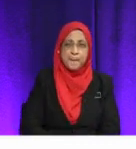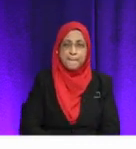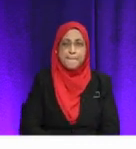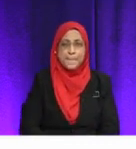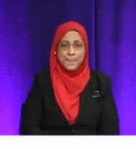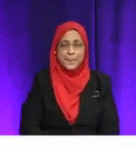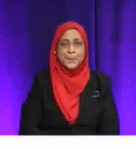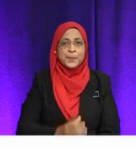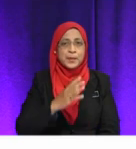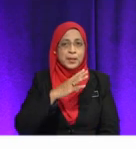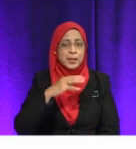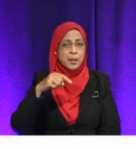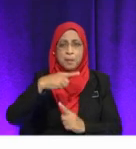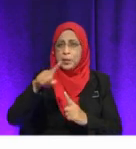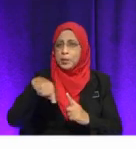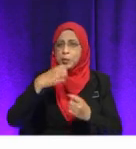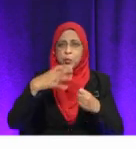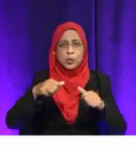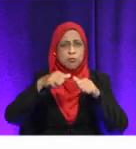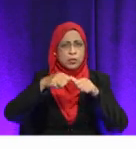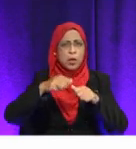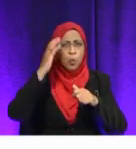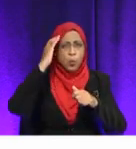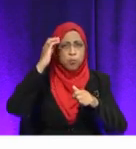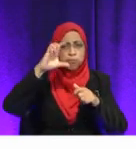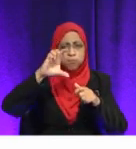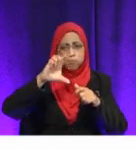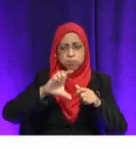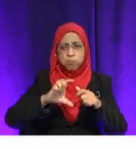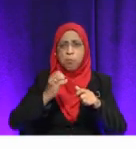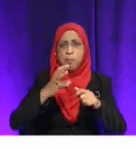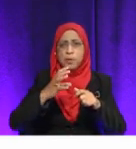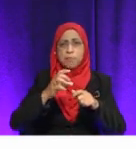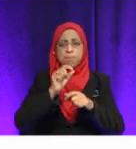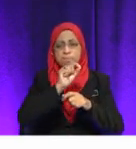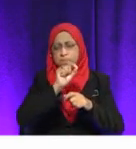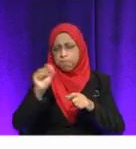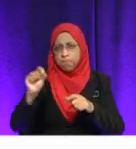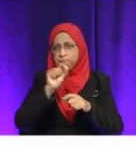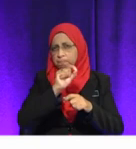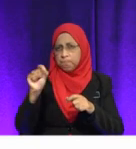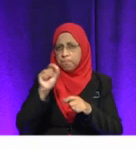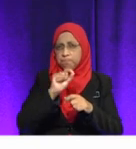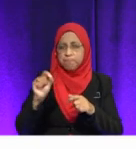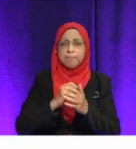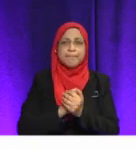dan bila kita tidak Tentukan kedalaman Oke kita beli terus tambahkan garis saja